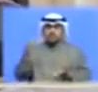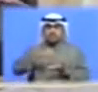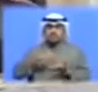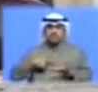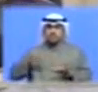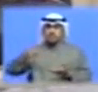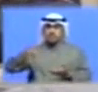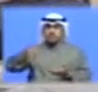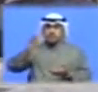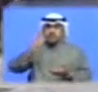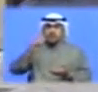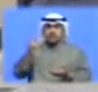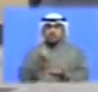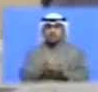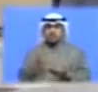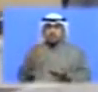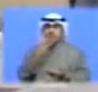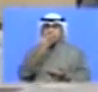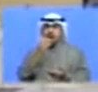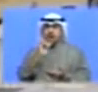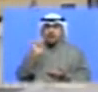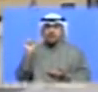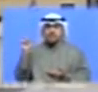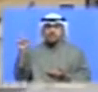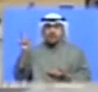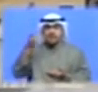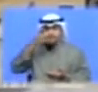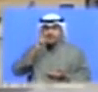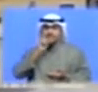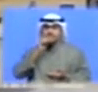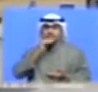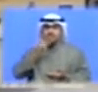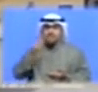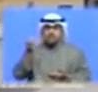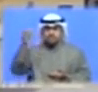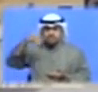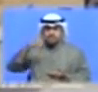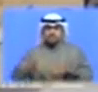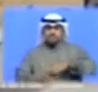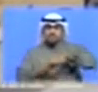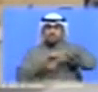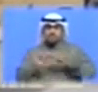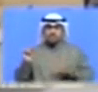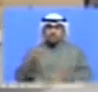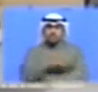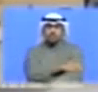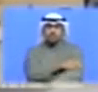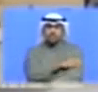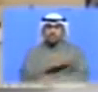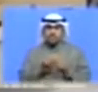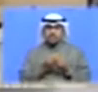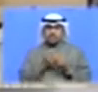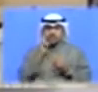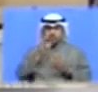الشيطان مديرا عاما للهيئة العامة لشؤون القصر بدرجة وكيل وزارة. ثم بحث مجلس الوزراء شؤون